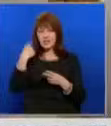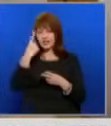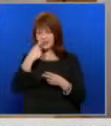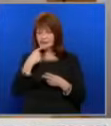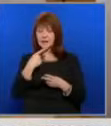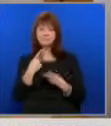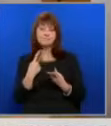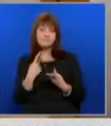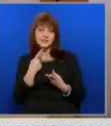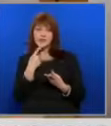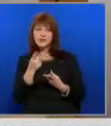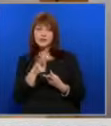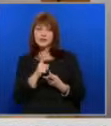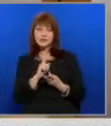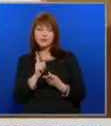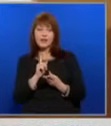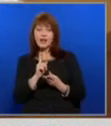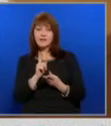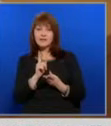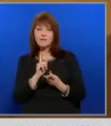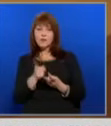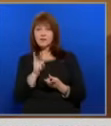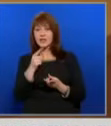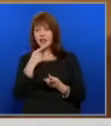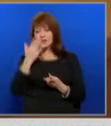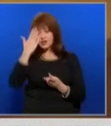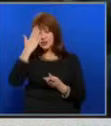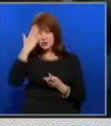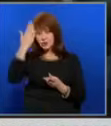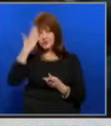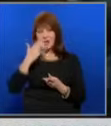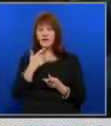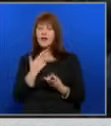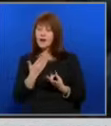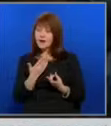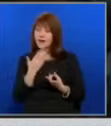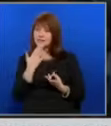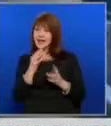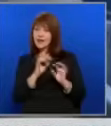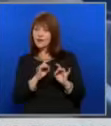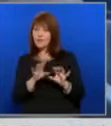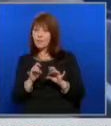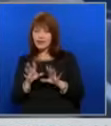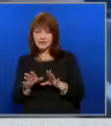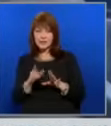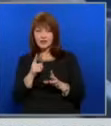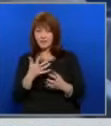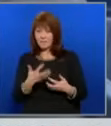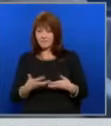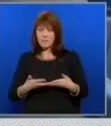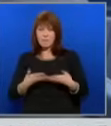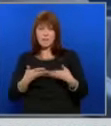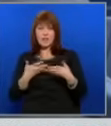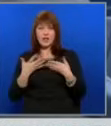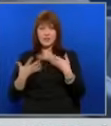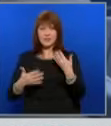пред съда, че не гарантират за достоверността на изготвената от тях експертиза за вота. Това покачи напрежението по време на съдебното заседание.